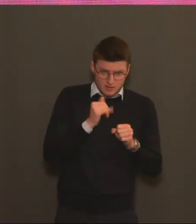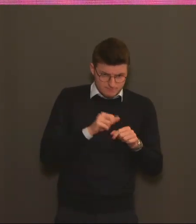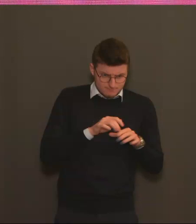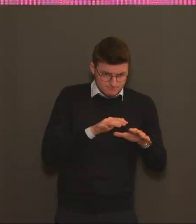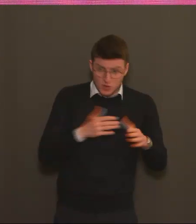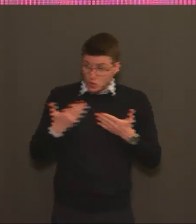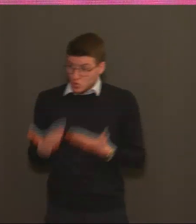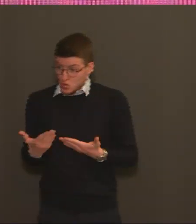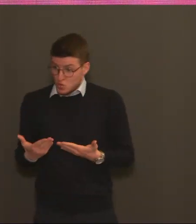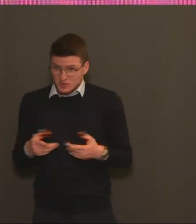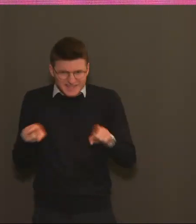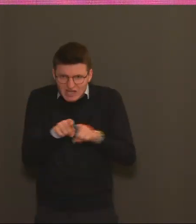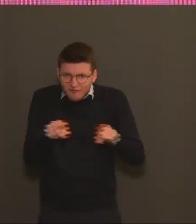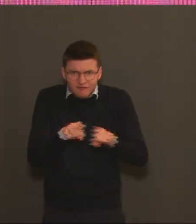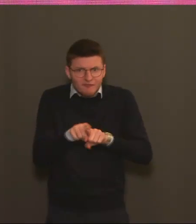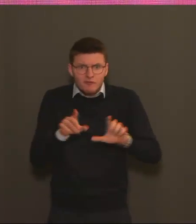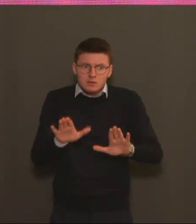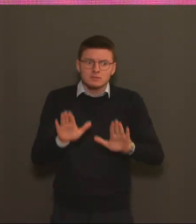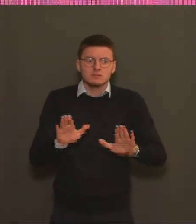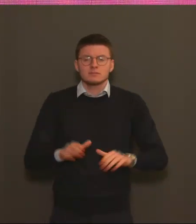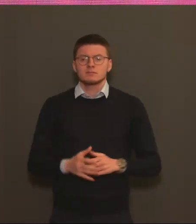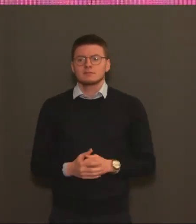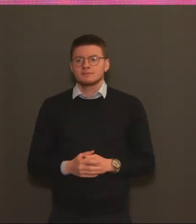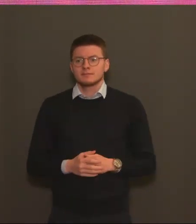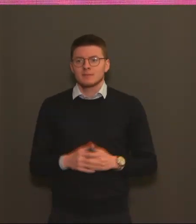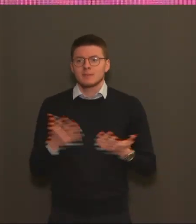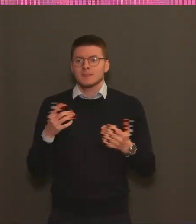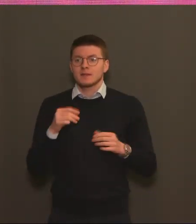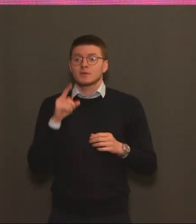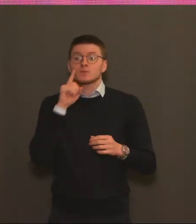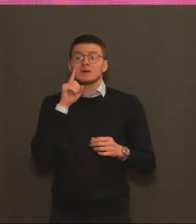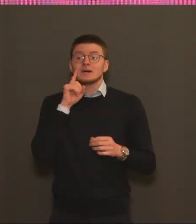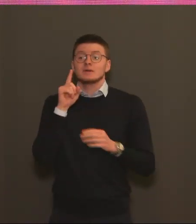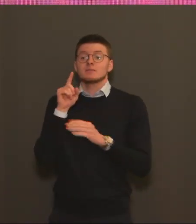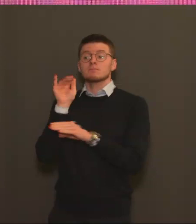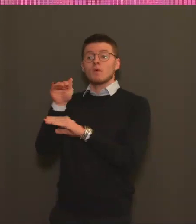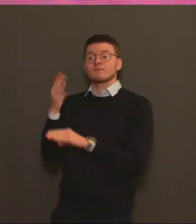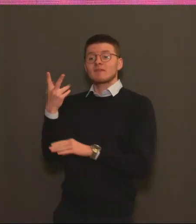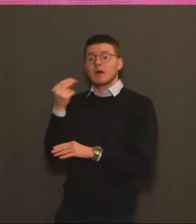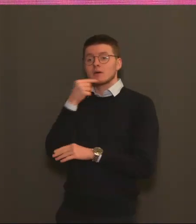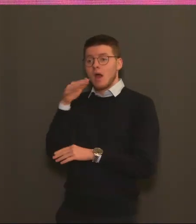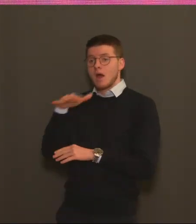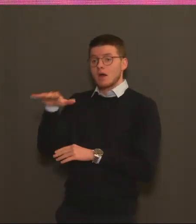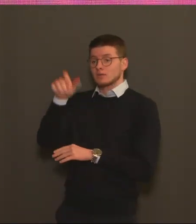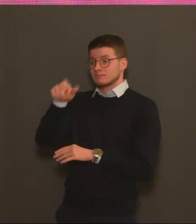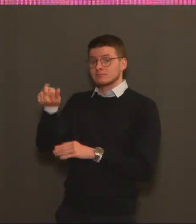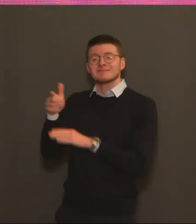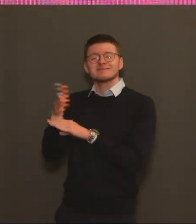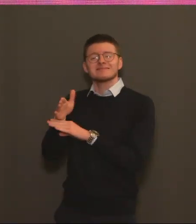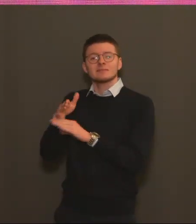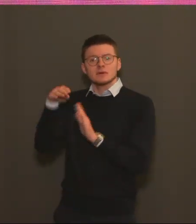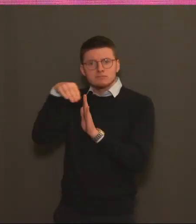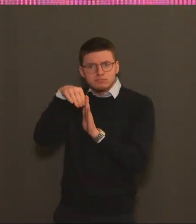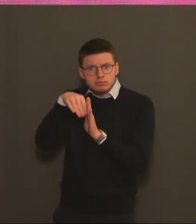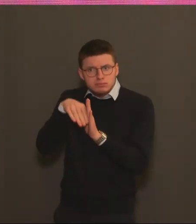Ondanks de daling van de overlijdens bij de 85-plussers zien we vandaag namelijk een toename van de overlijdens bij de